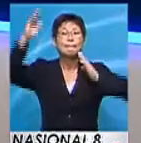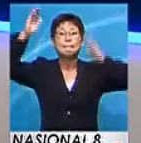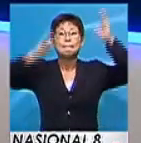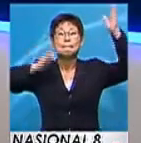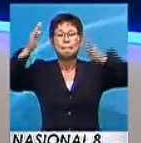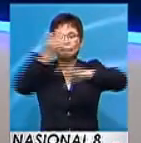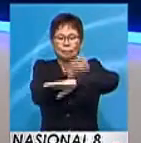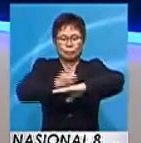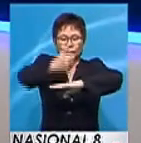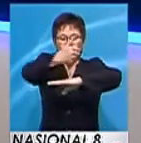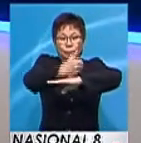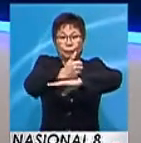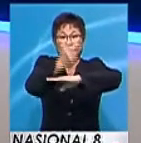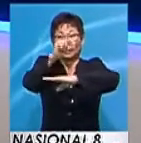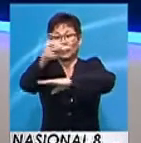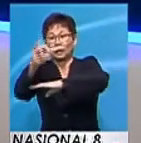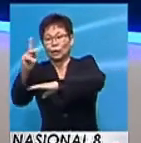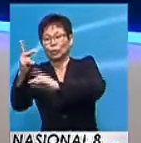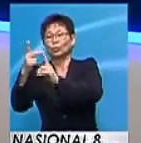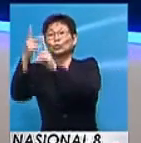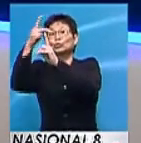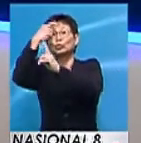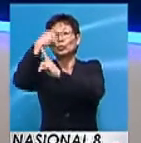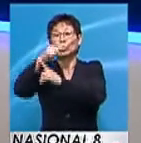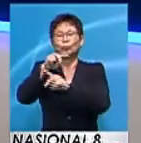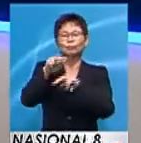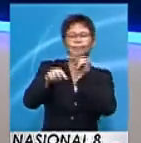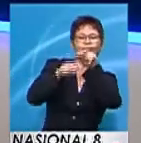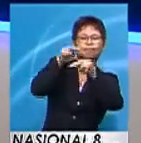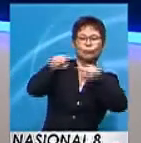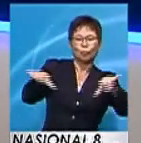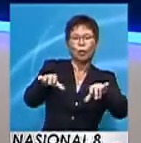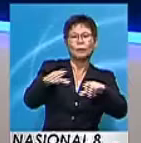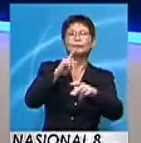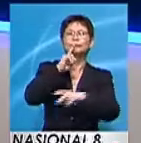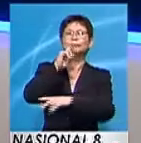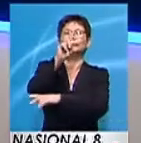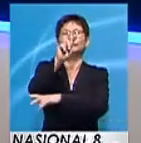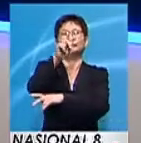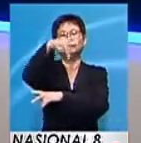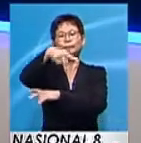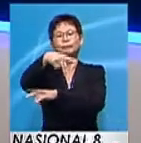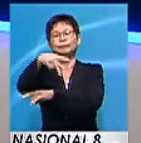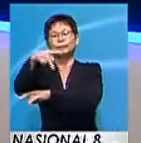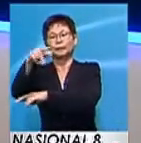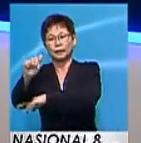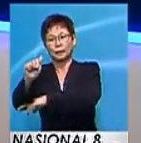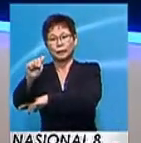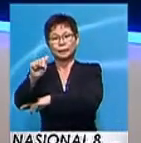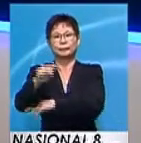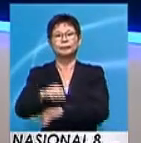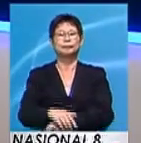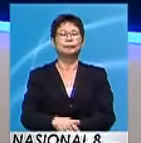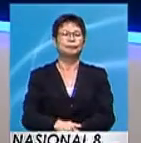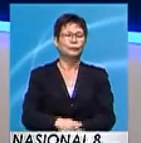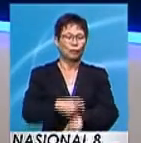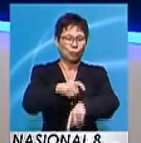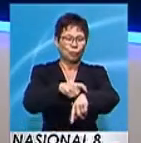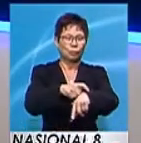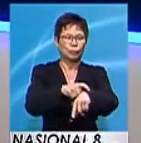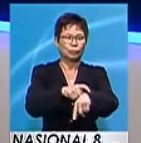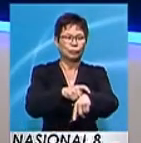Malaysia akan menubuhkan sebuah jawatankuasa khusus untuk memantau pelaksanaan perjanjian perkongsian Trans-Pasifik TPPS sewaktu